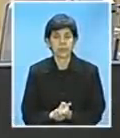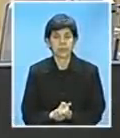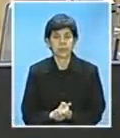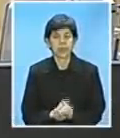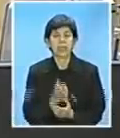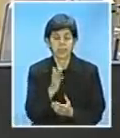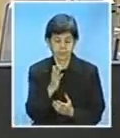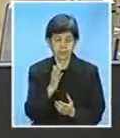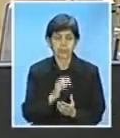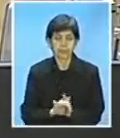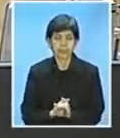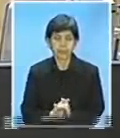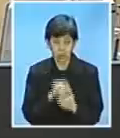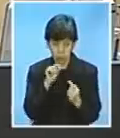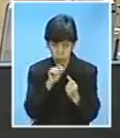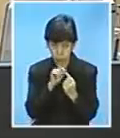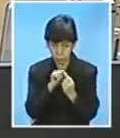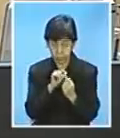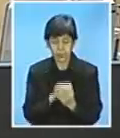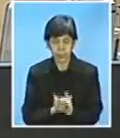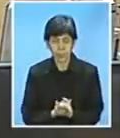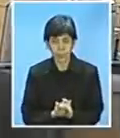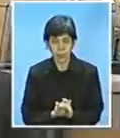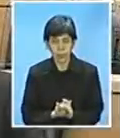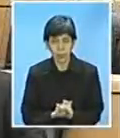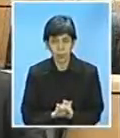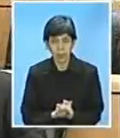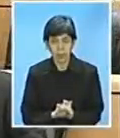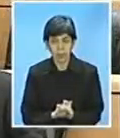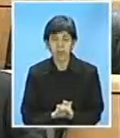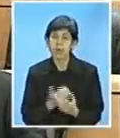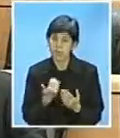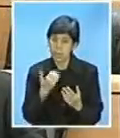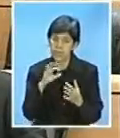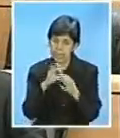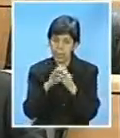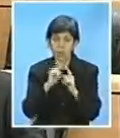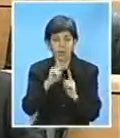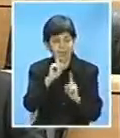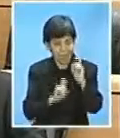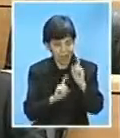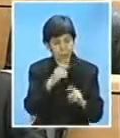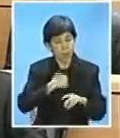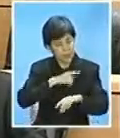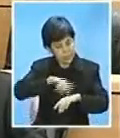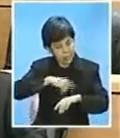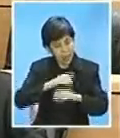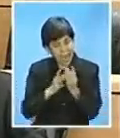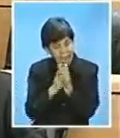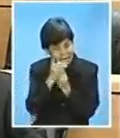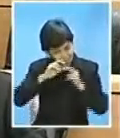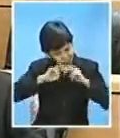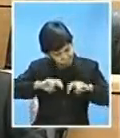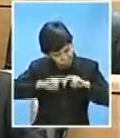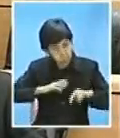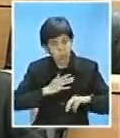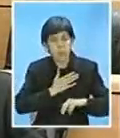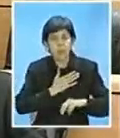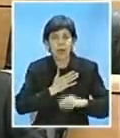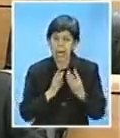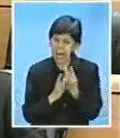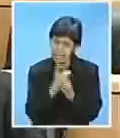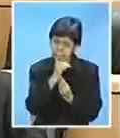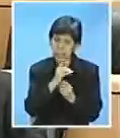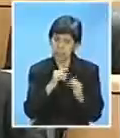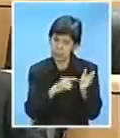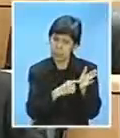เชิญครับเฉพาะประเด็นนี้นะฮะ ประเด็นนี้ฮะเพราะเป็นประเด็นเรื่องคนเสียชีวิตผมเสียเวลาเป็นอาทิตย์ในการค้นเรื่องนี้ท่านประธาน